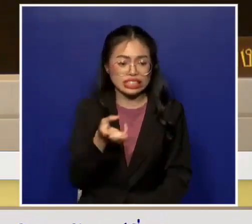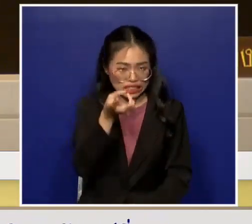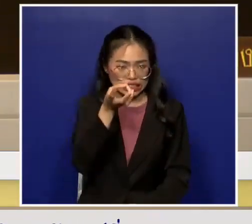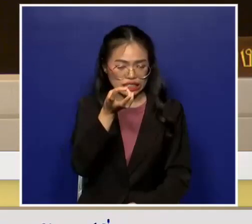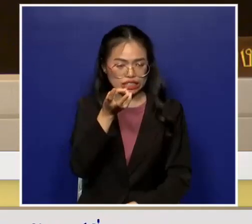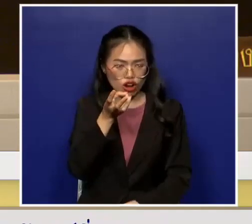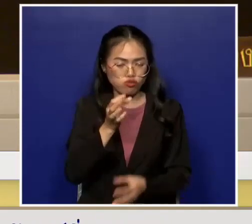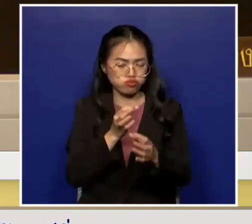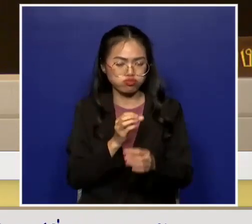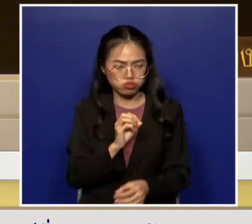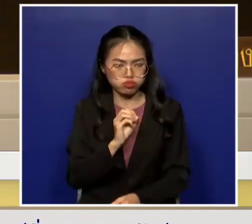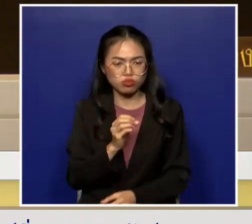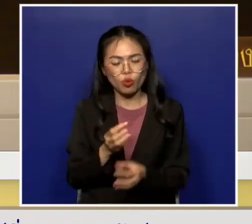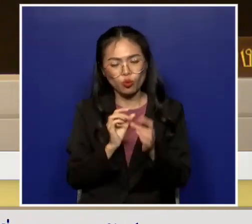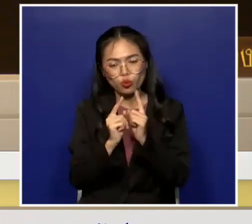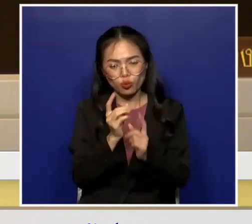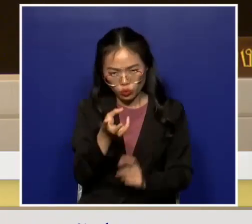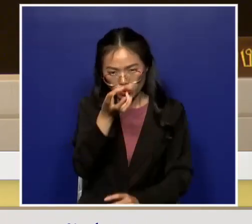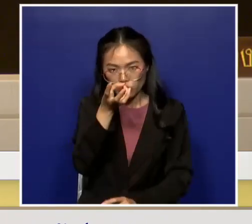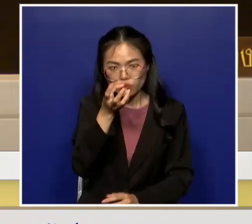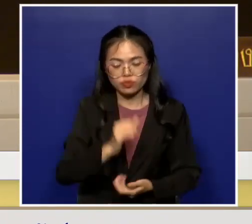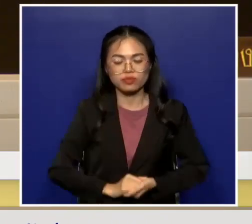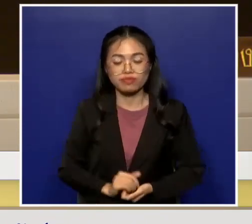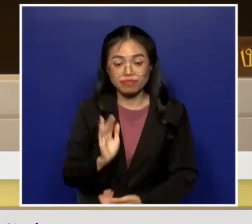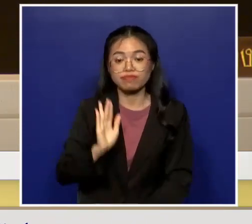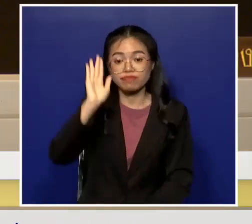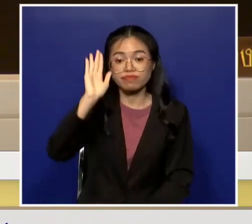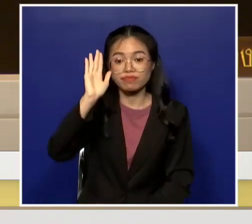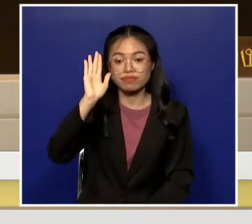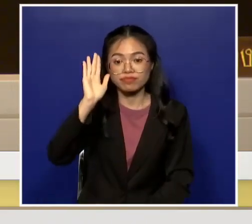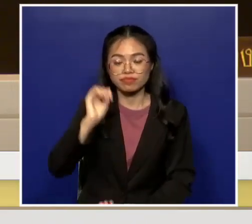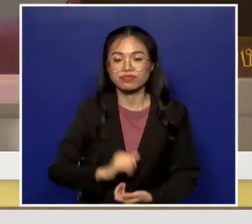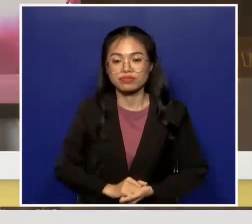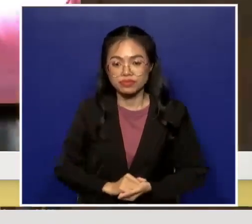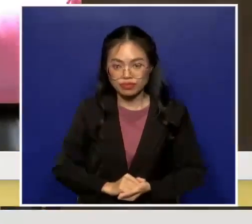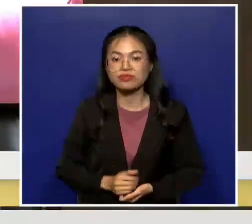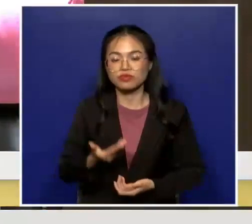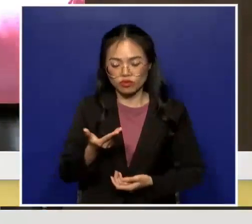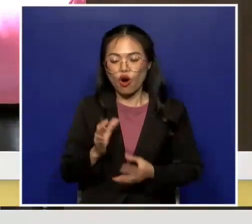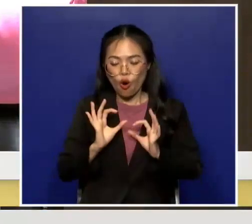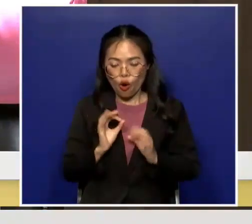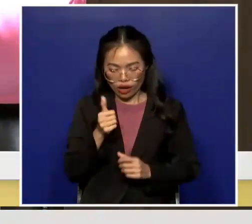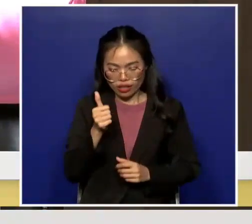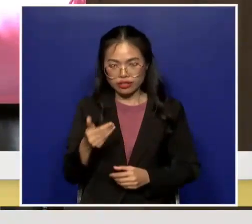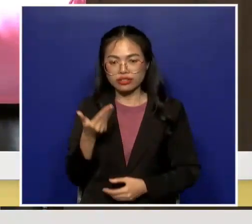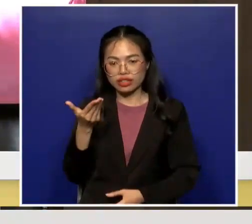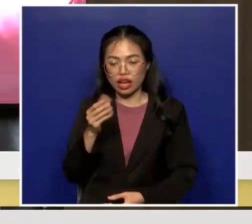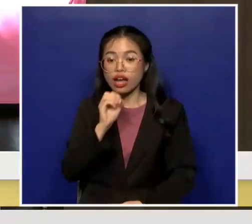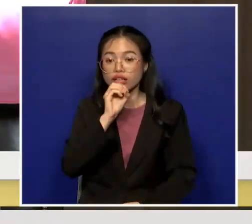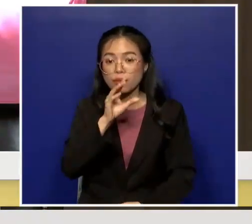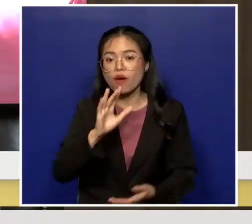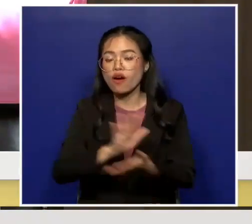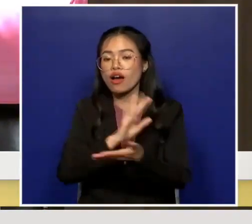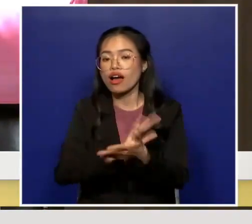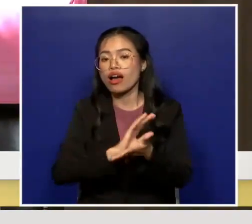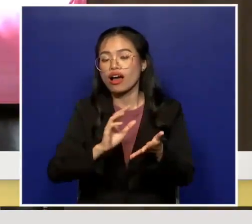ประธานฮะ ครับ กราบเรียนท่านประธานสั้นๆนิดเดียวนะฮะ อนุญาตครับสั้นๆครับ ที่บอกว่าใบเสร็จนี่นะ